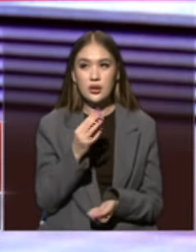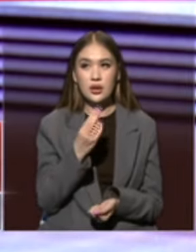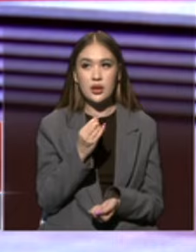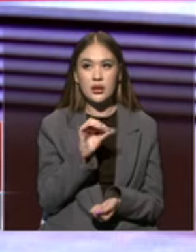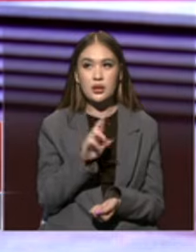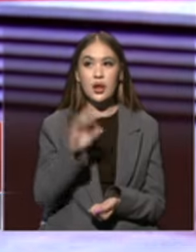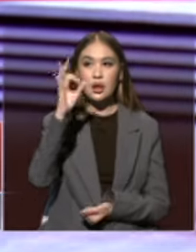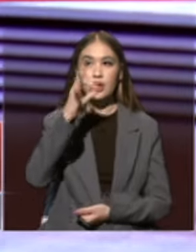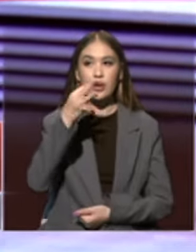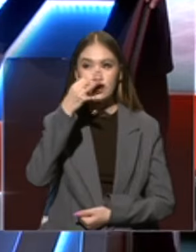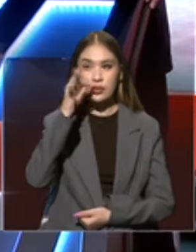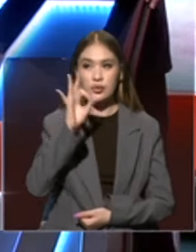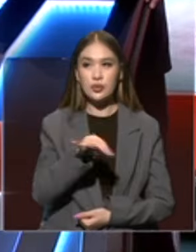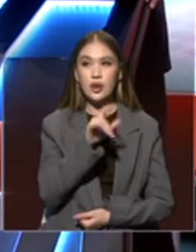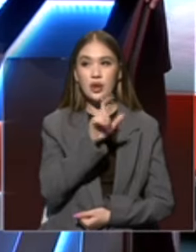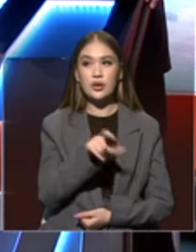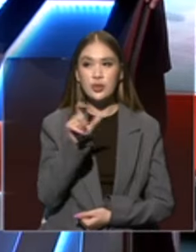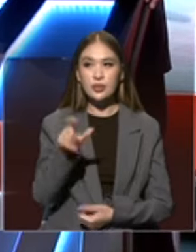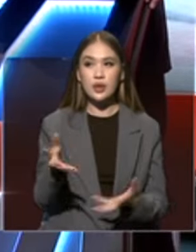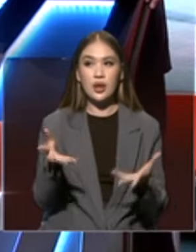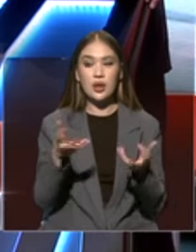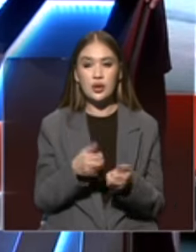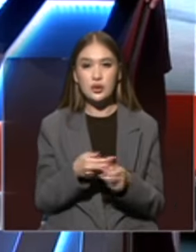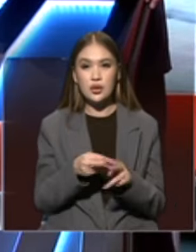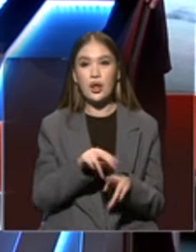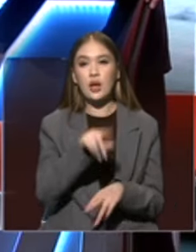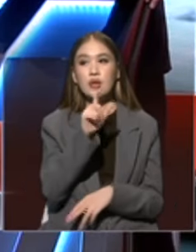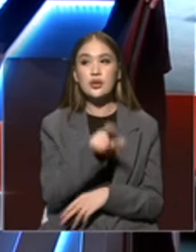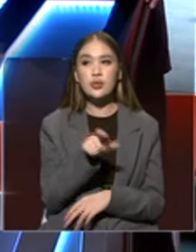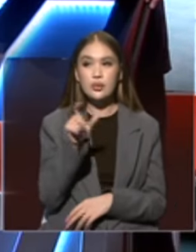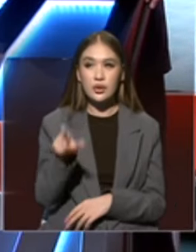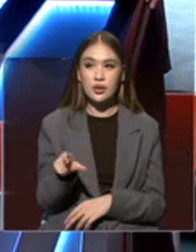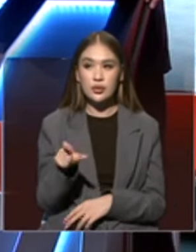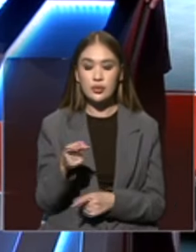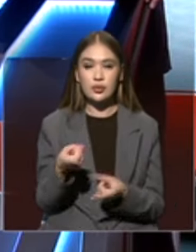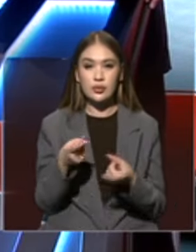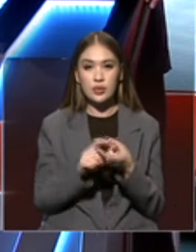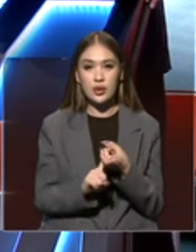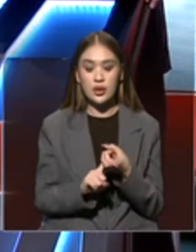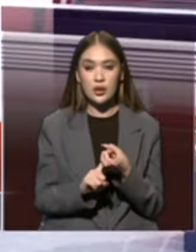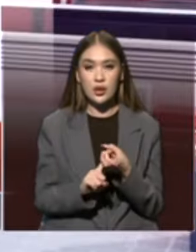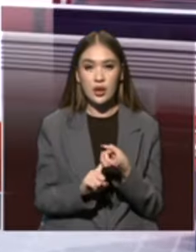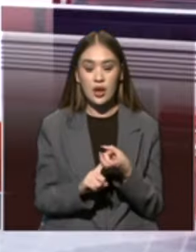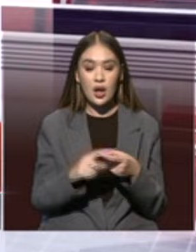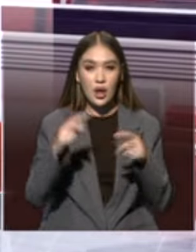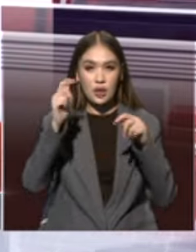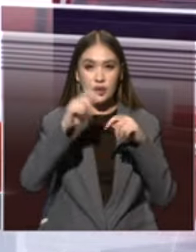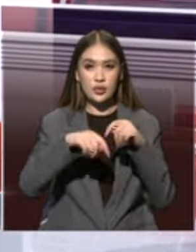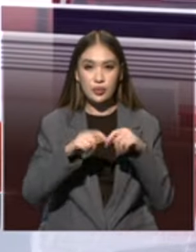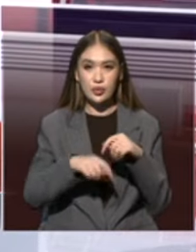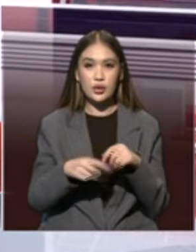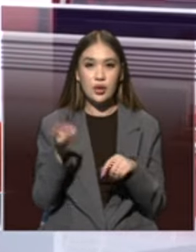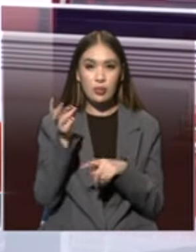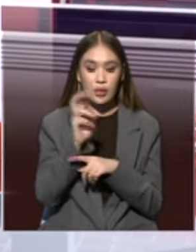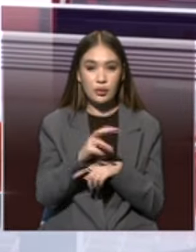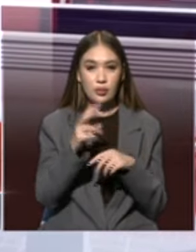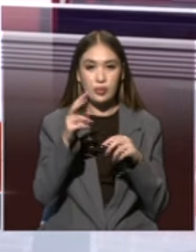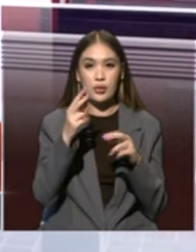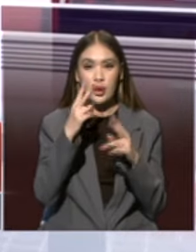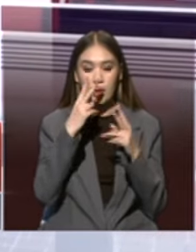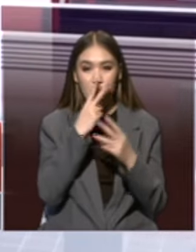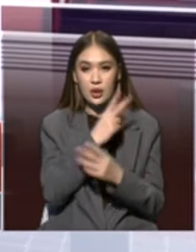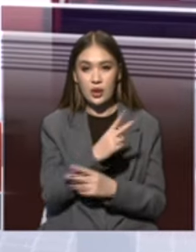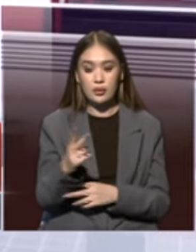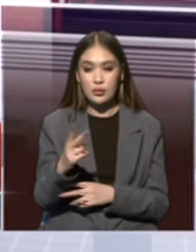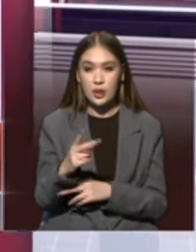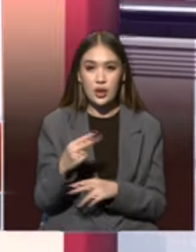білікті мамандарды біз жұмылдырдық. Сол жігіттермен азаматтардың визуальный осмотр барып қарап, сол үйдің қорытындысын беру аясында